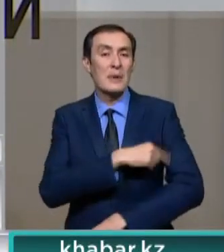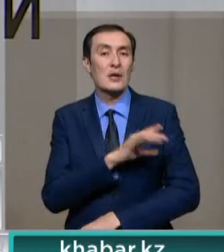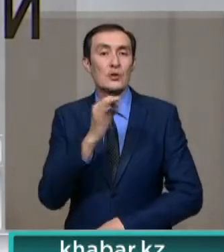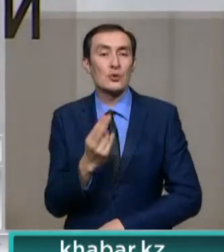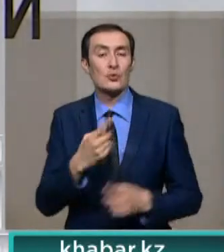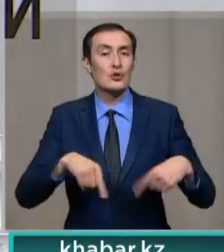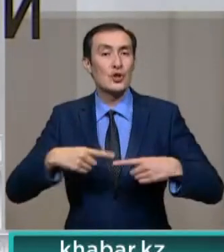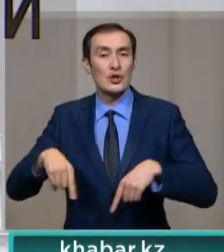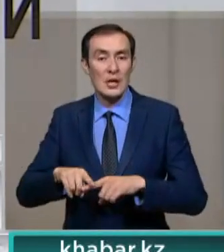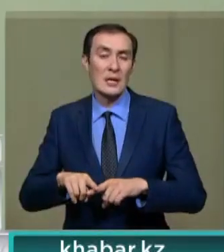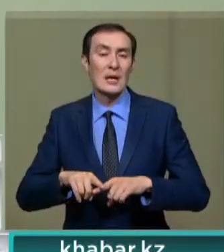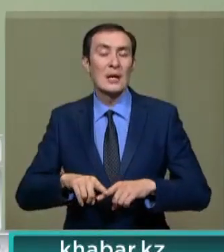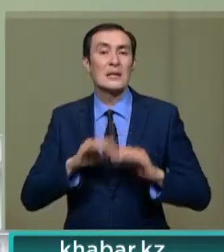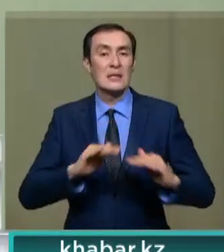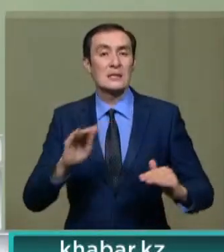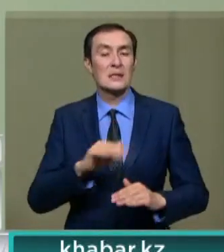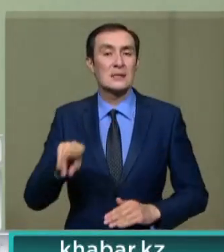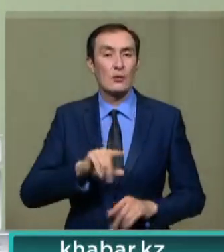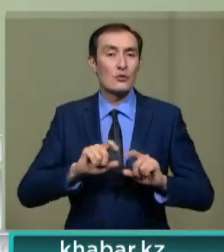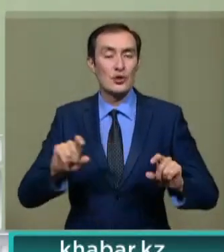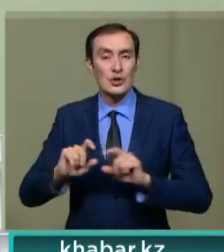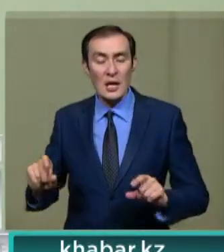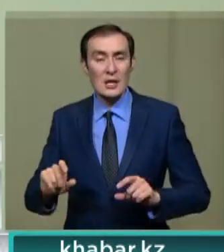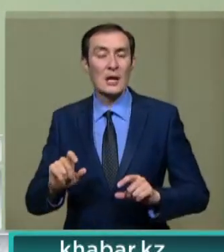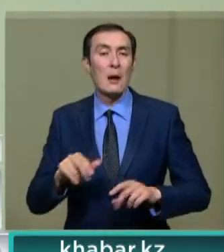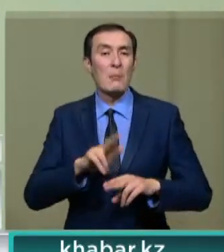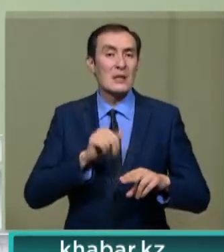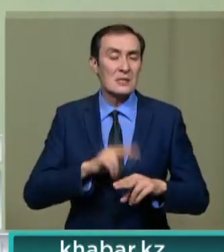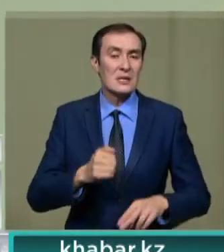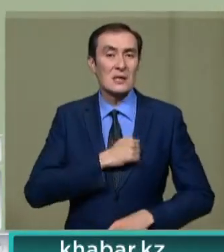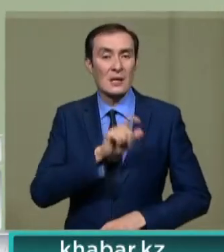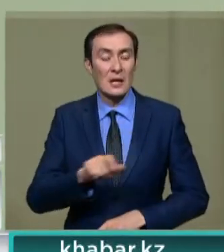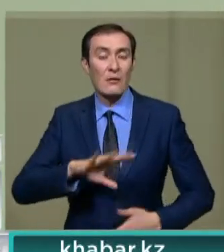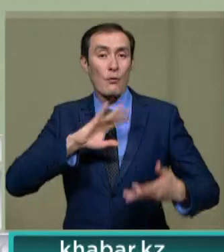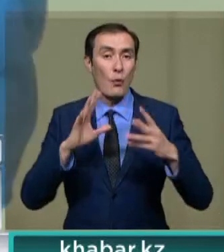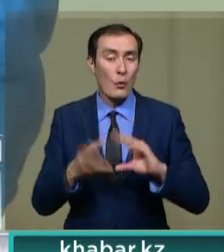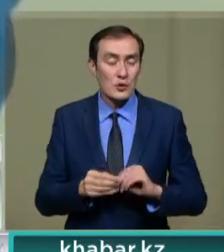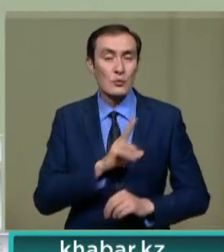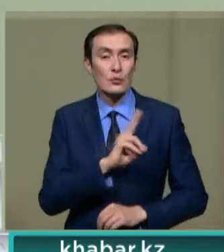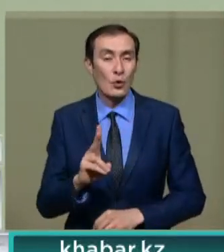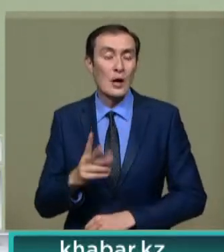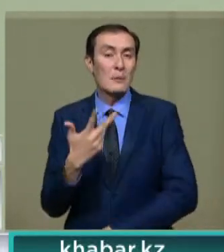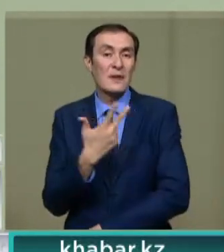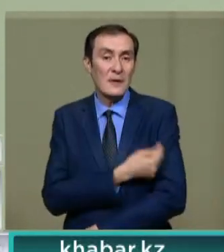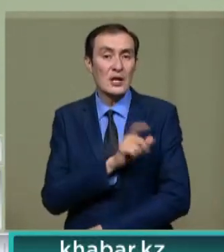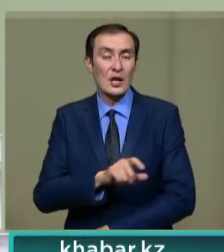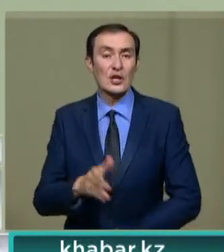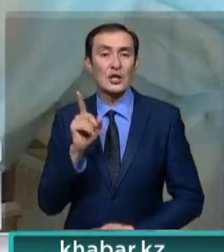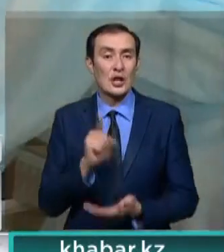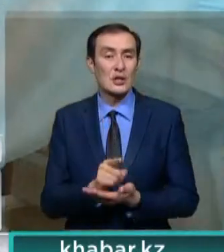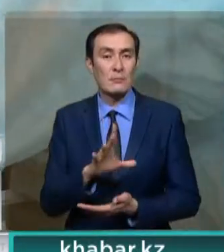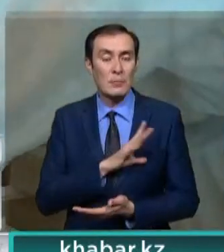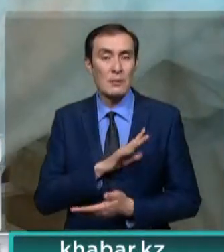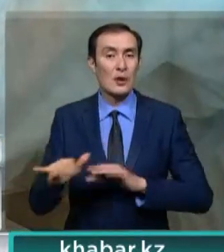медико-социальных учреждений, закрытых детских учреждений, сотрудники силовых структур. В общем, все привитые граждане должны